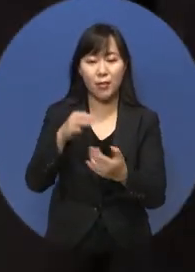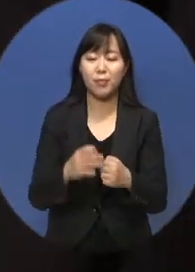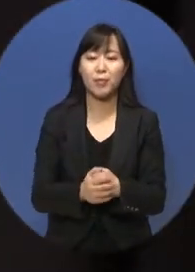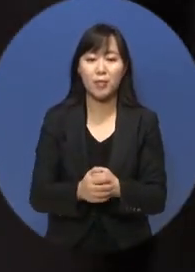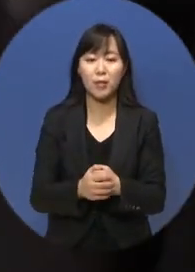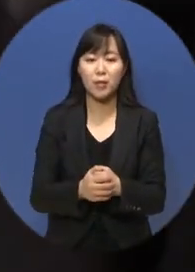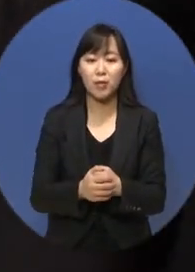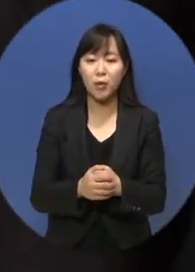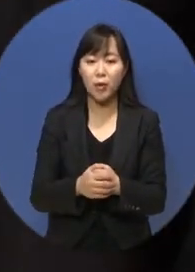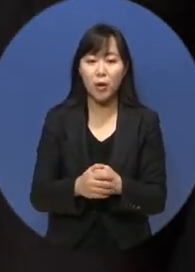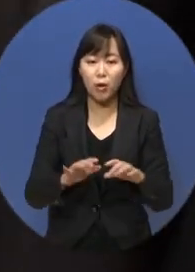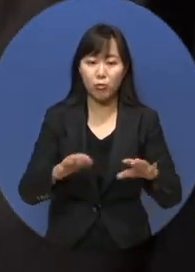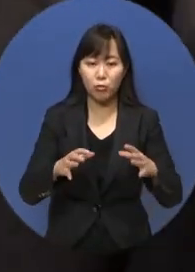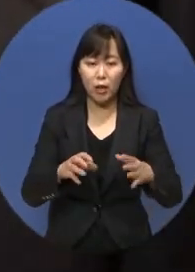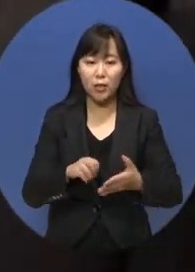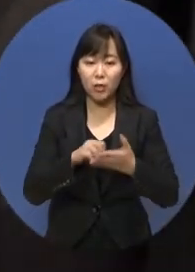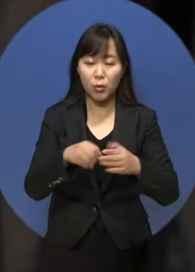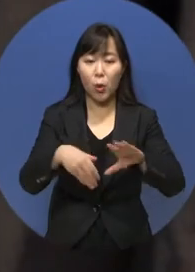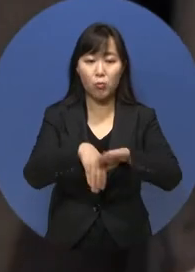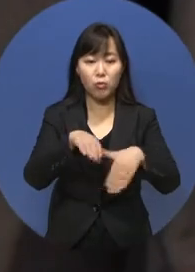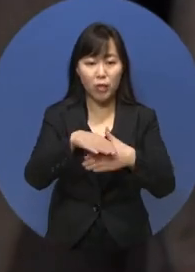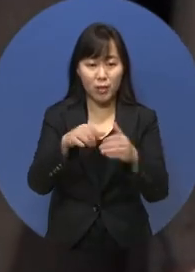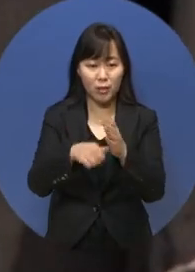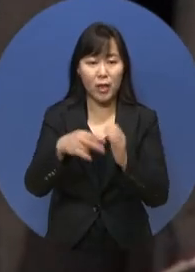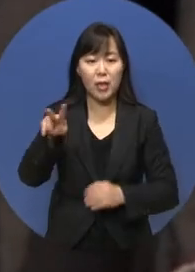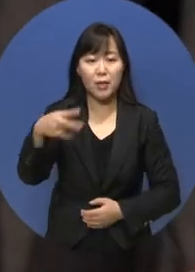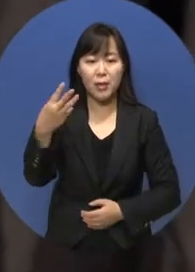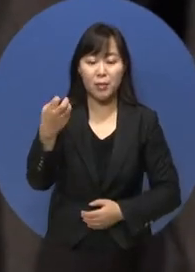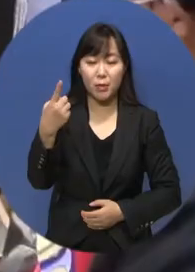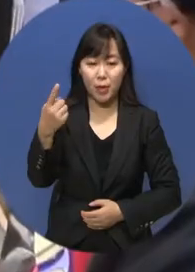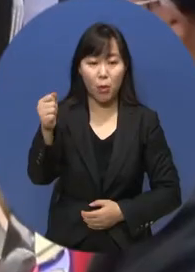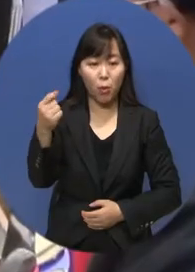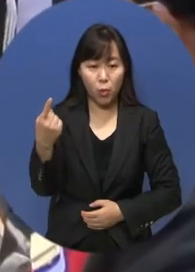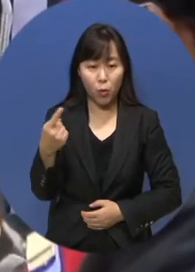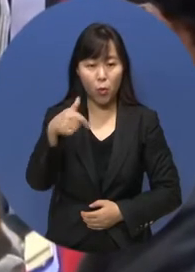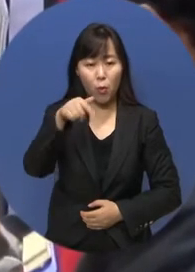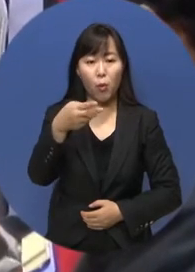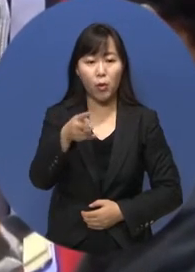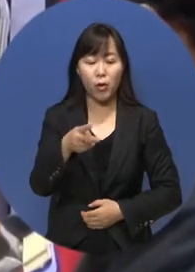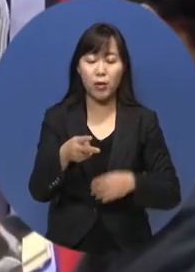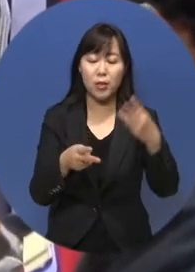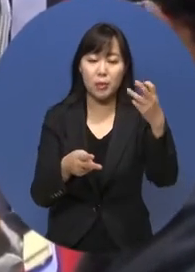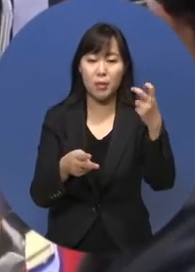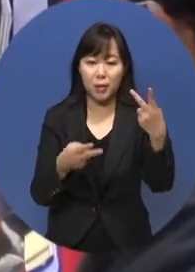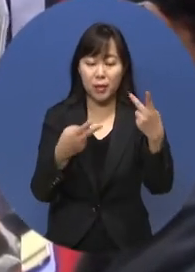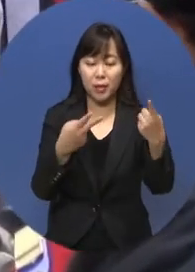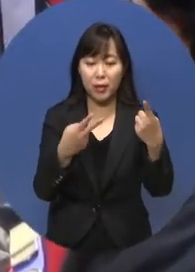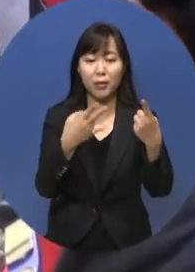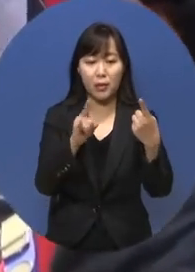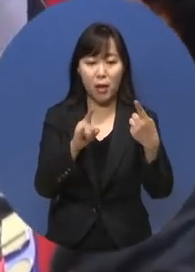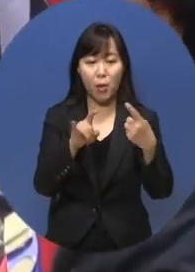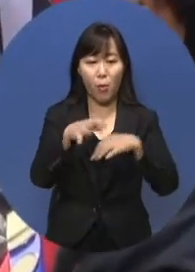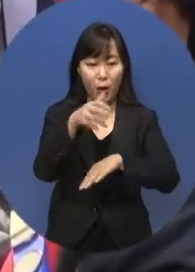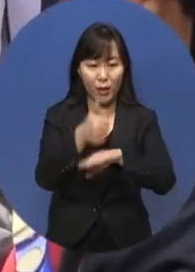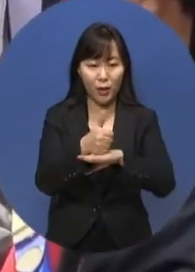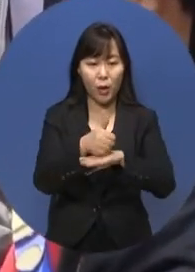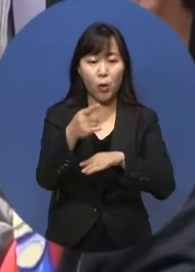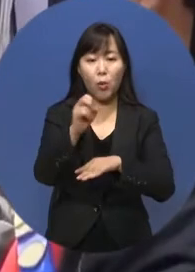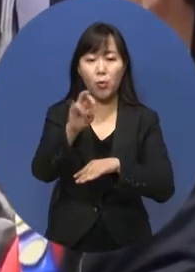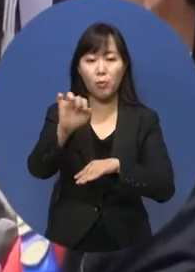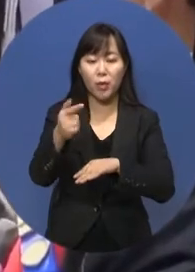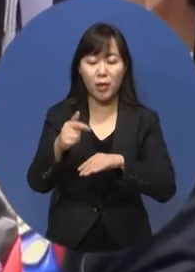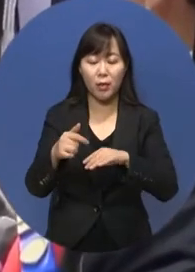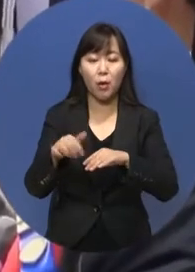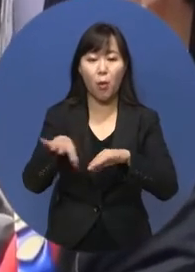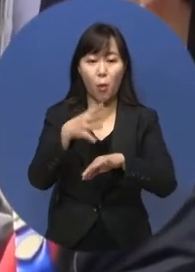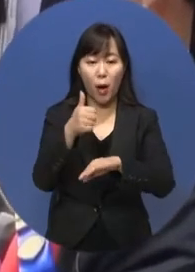공민왕 사당은 국가등록문화재 제231호로 고려의 31대 왕 공민왕을 받드는 목조